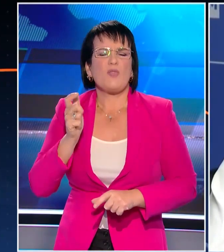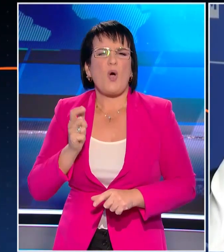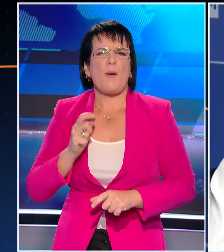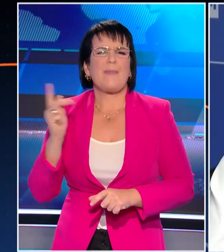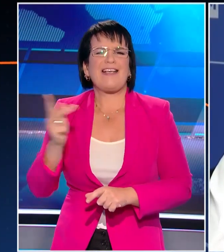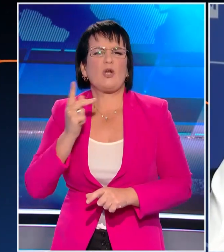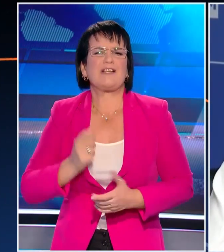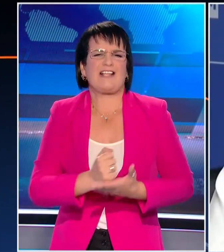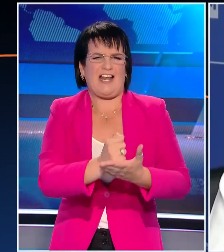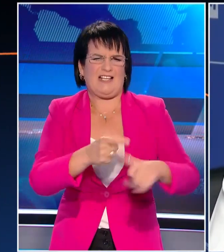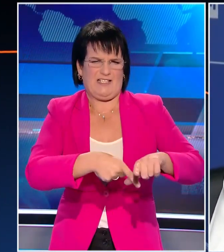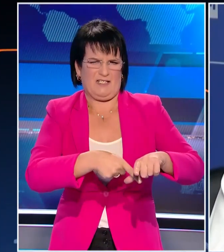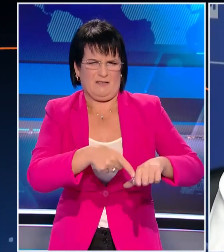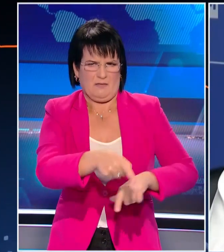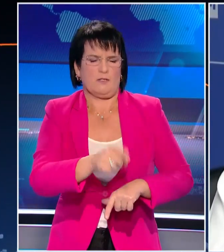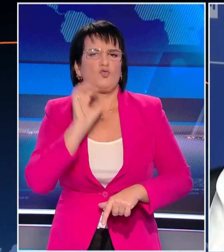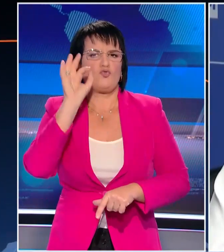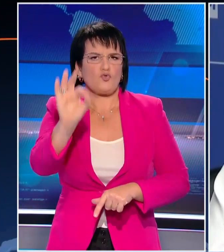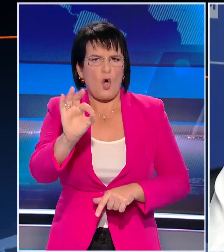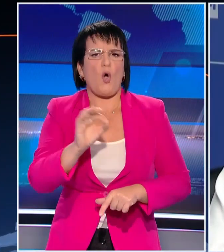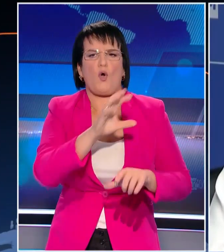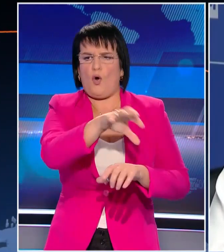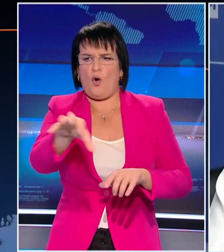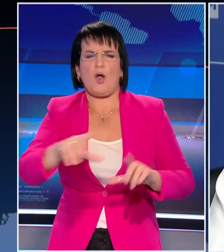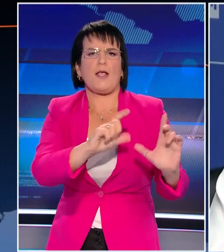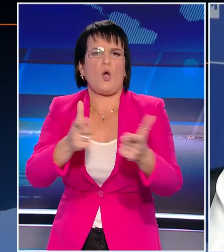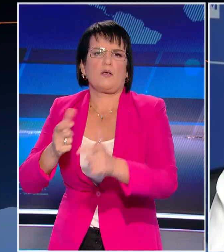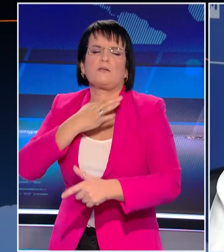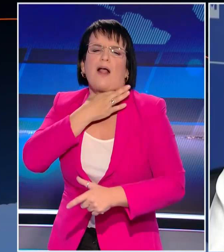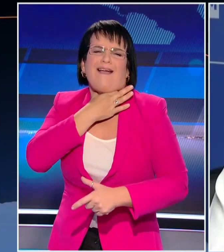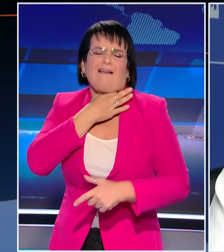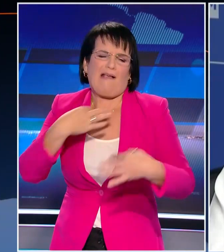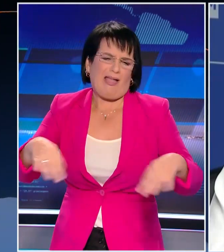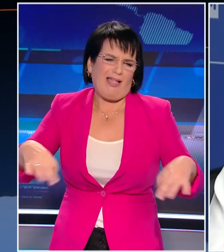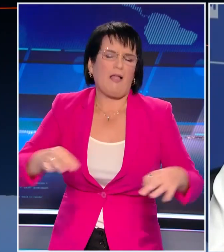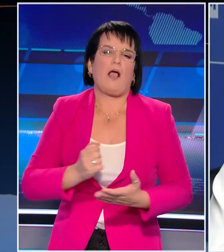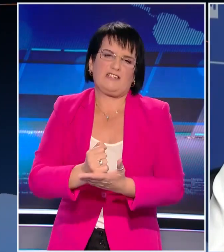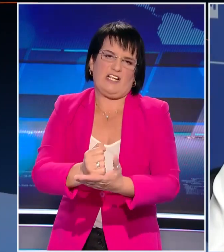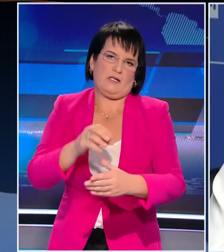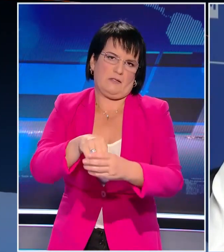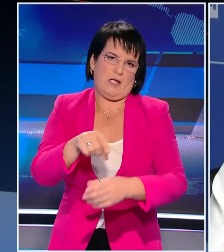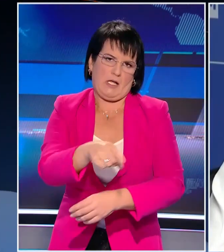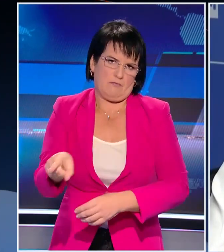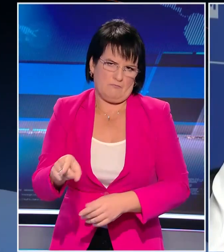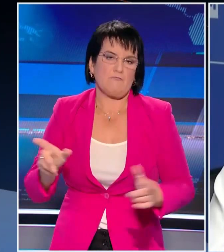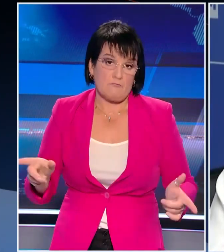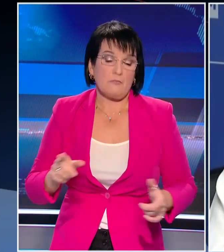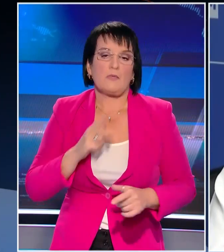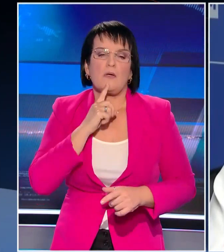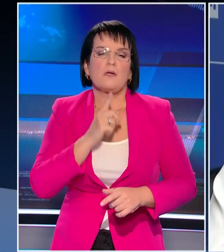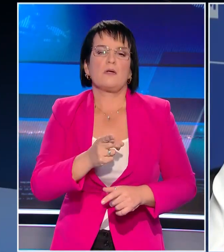το Δεκέμβριο, όμως θα δοθεί στοχευμένα σε νοικοκυριά που έχουν μεγαλύτερη ανάγκη. Και αναφέρομαι συγκεκριμένα